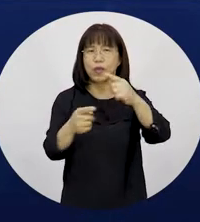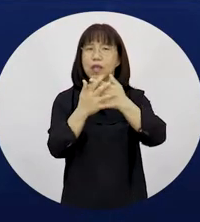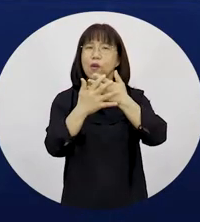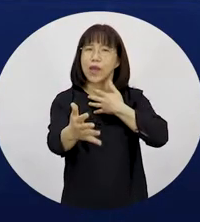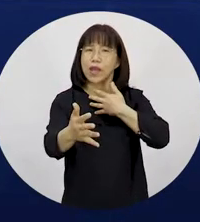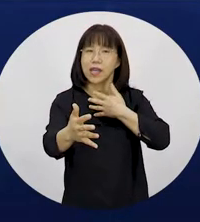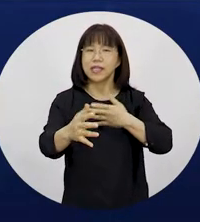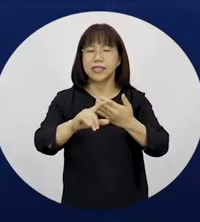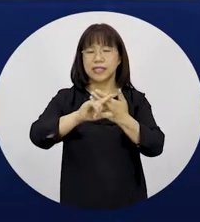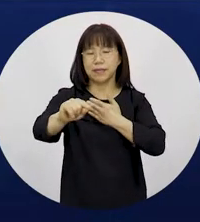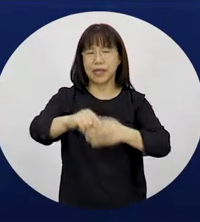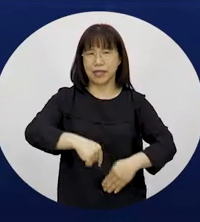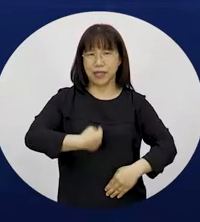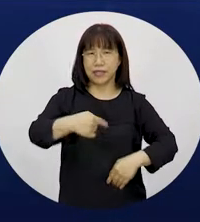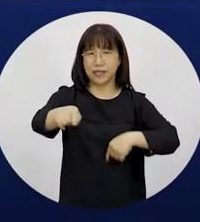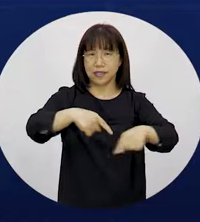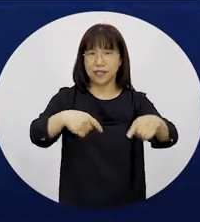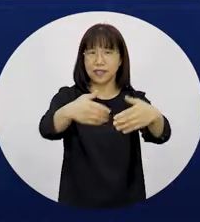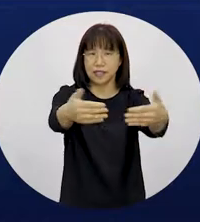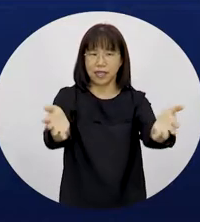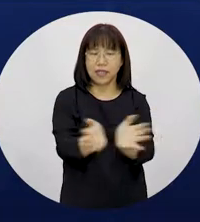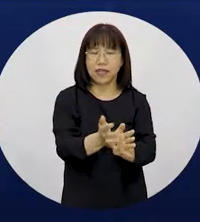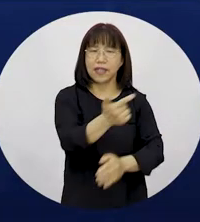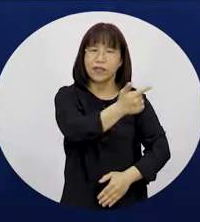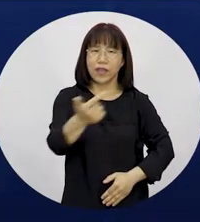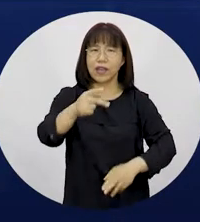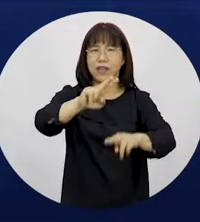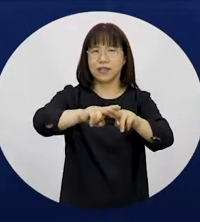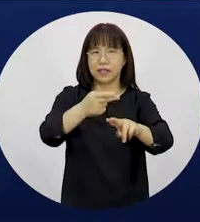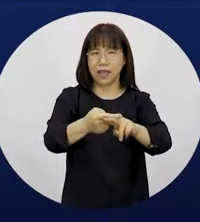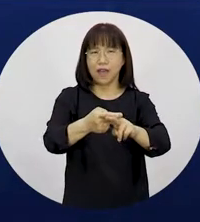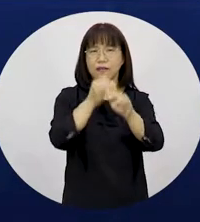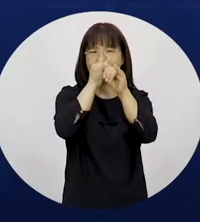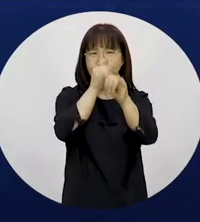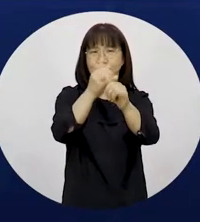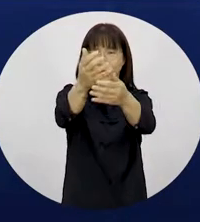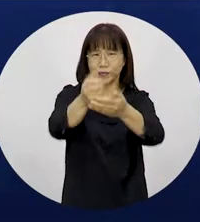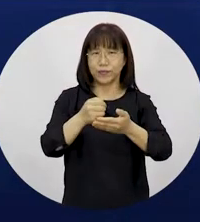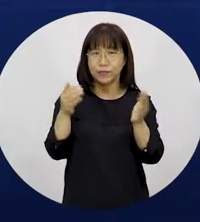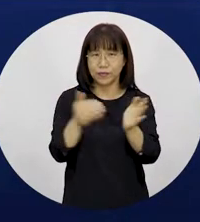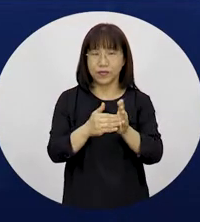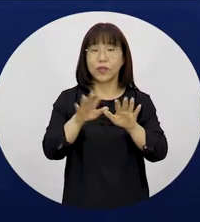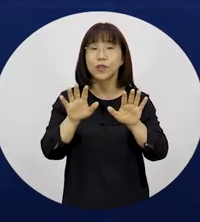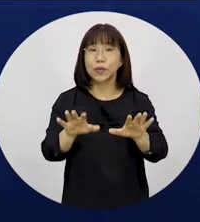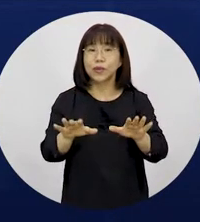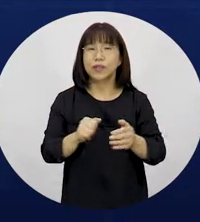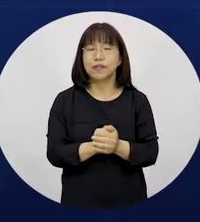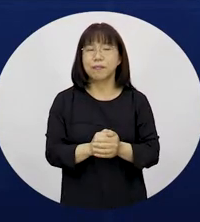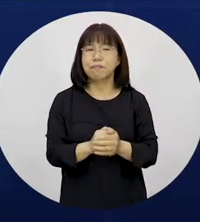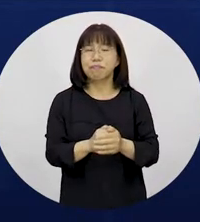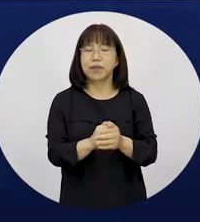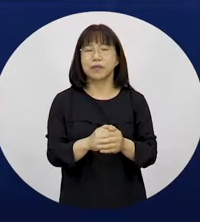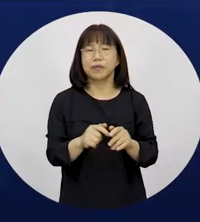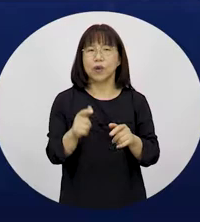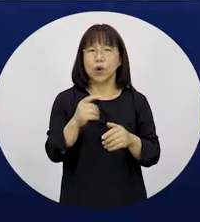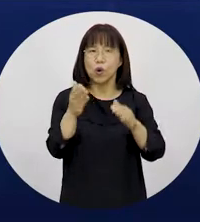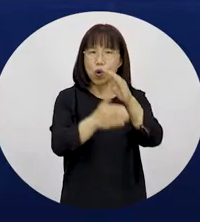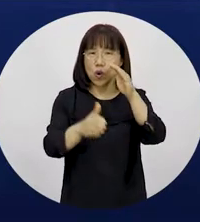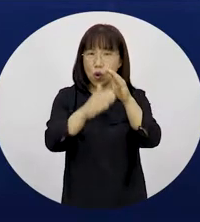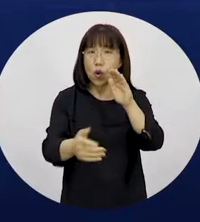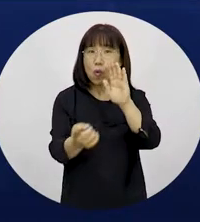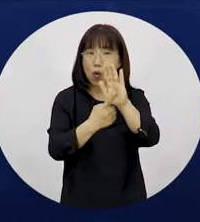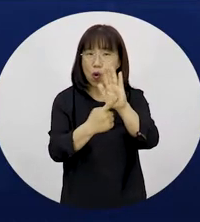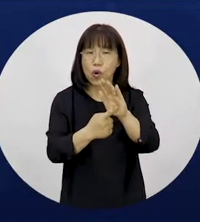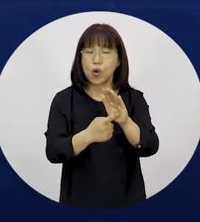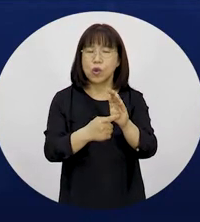지방자치단체 부문 대상을 수상했습니다 이번 대회는 코로나 위기 관리에 초점을 두고 진행된 민간 주체